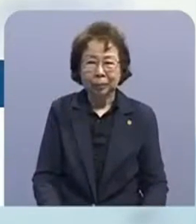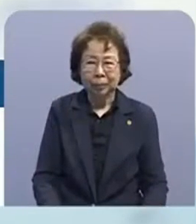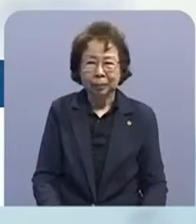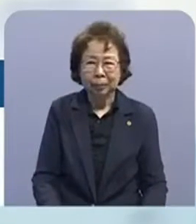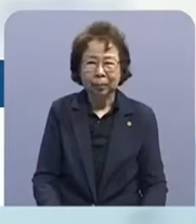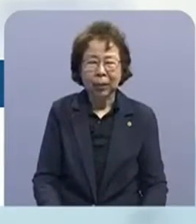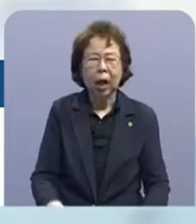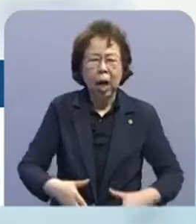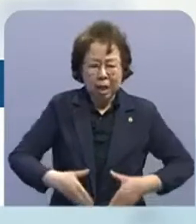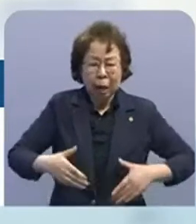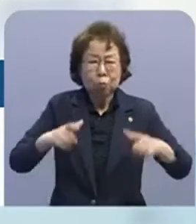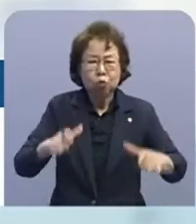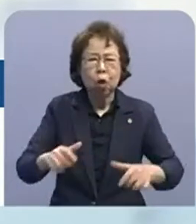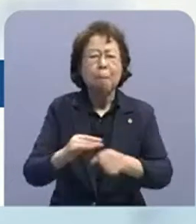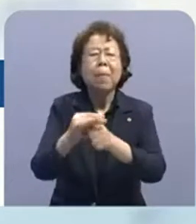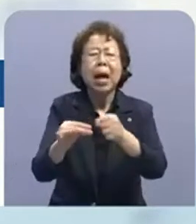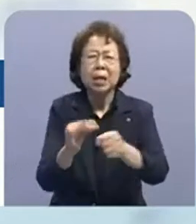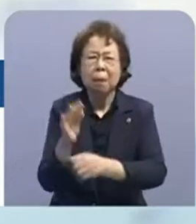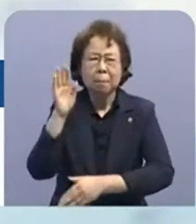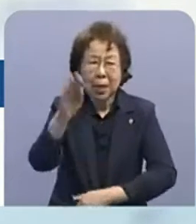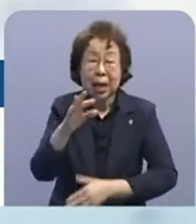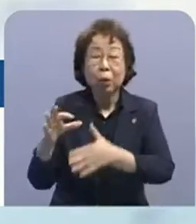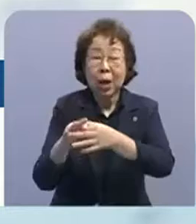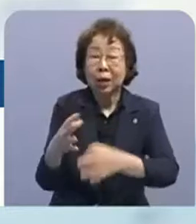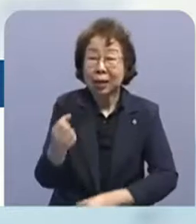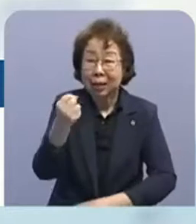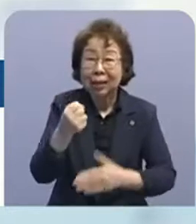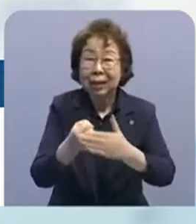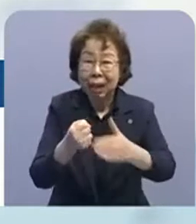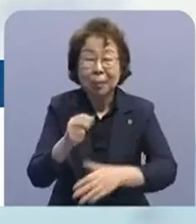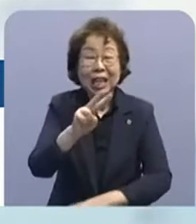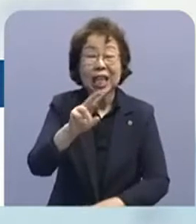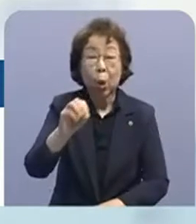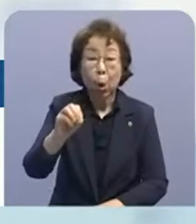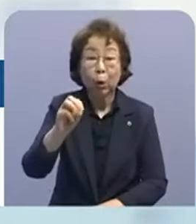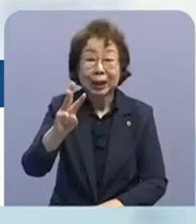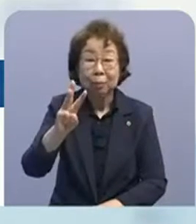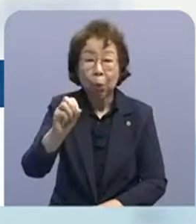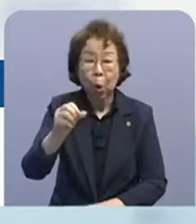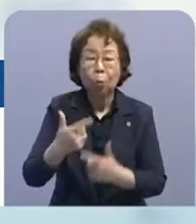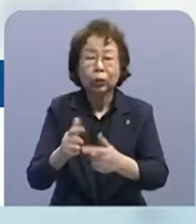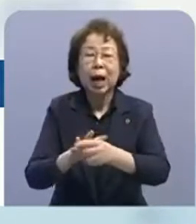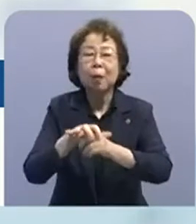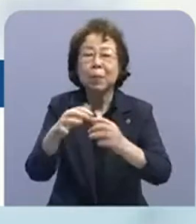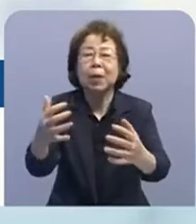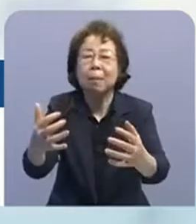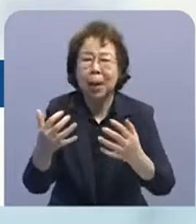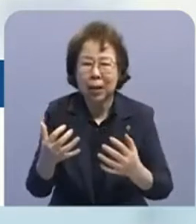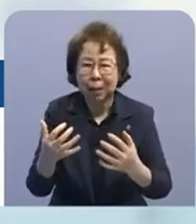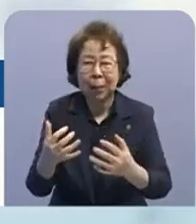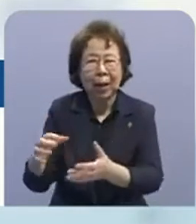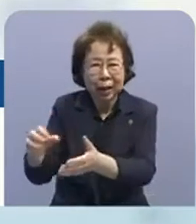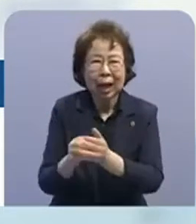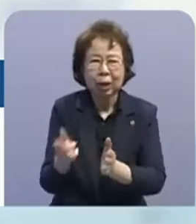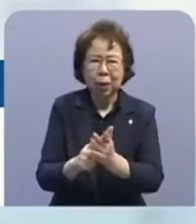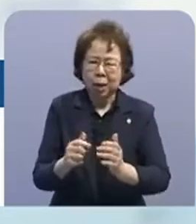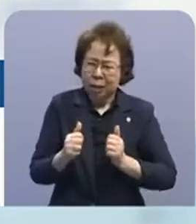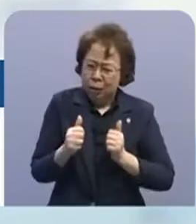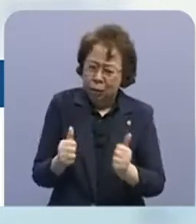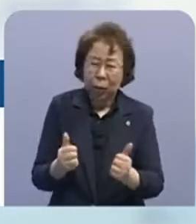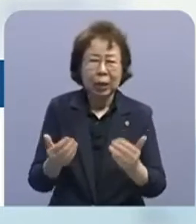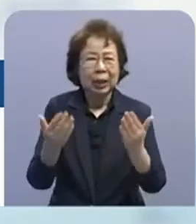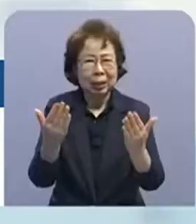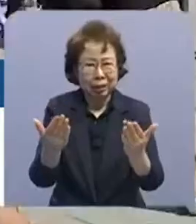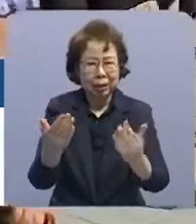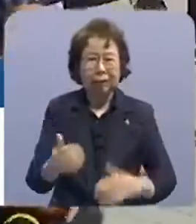걸린 사안이라고 저희가 생각을 하고 2030 부산 세계박람회 유치에 최선을